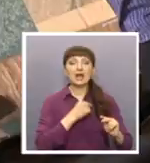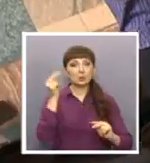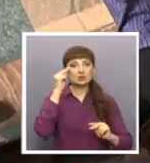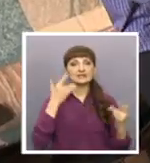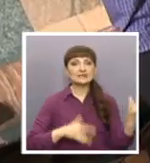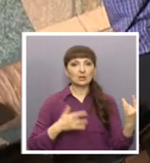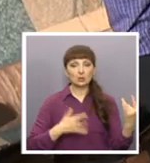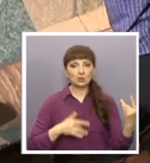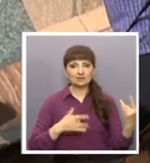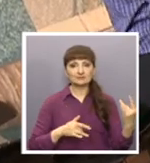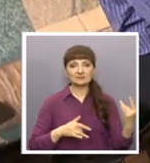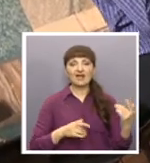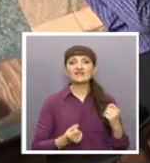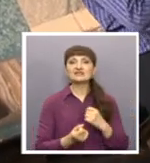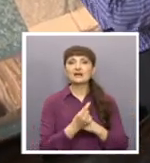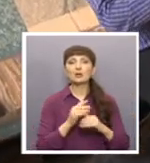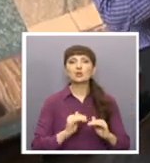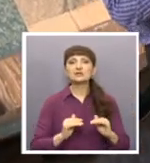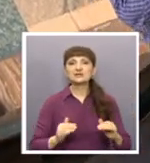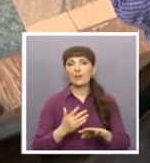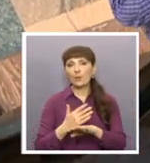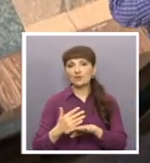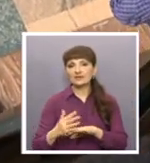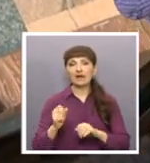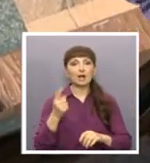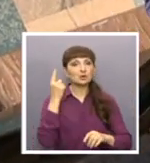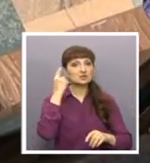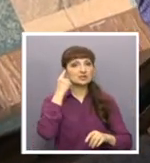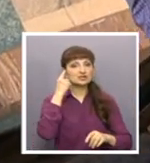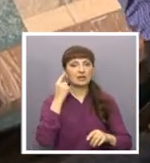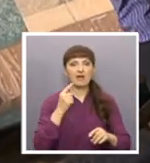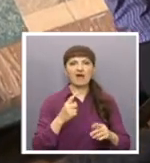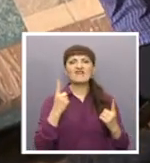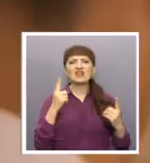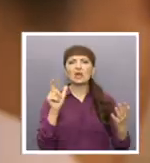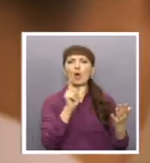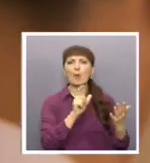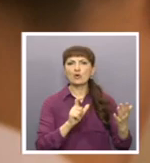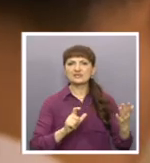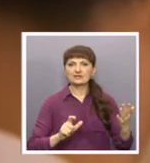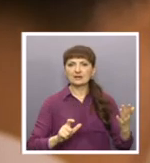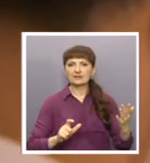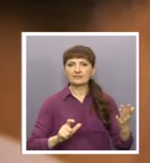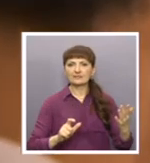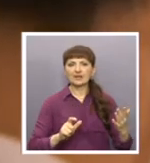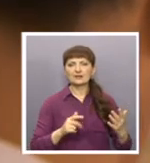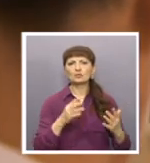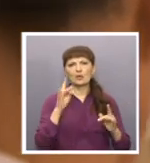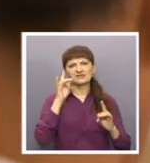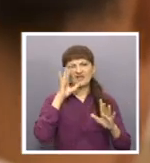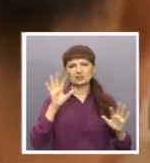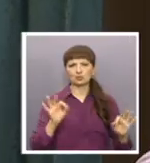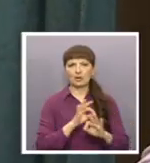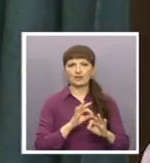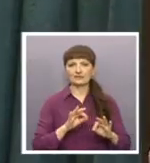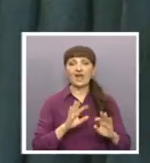игре на национальном инструменте возникает у детей после того, как они услышат произведения великих композиторов в исполнении виртуозных клише.